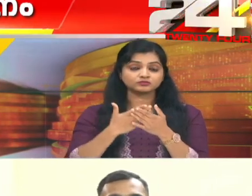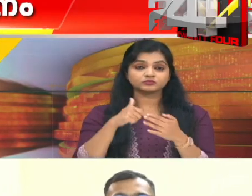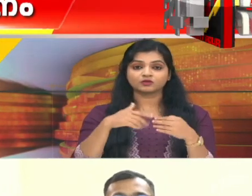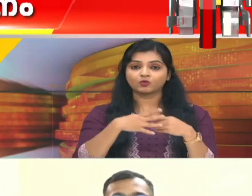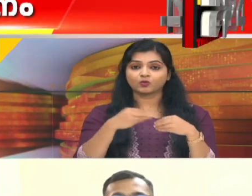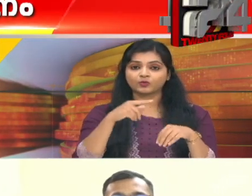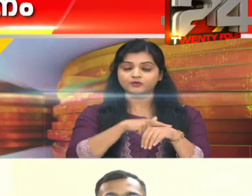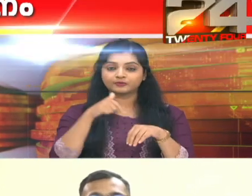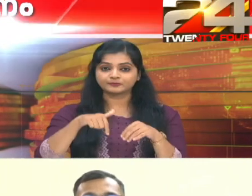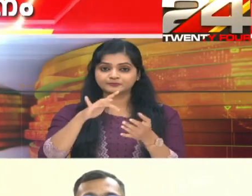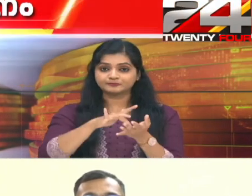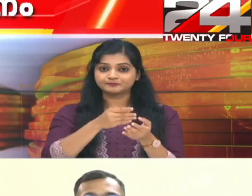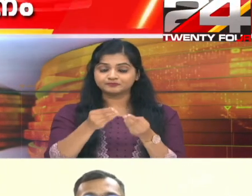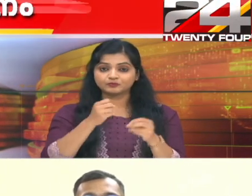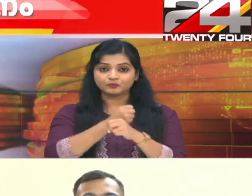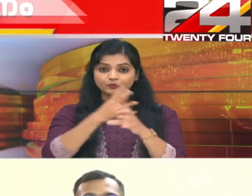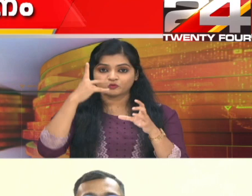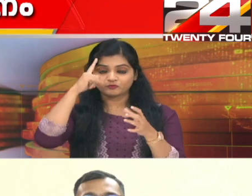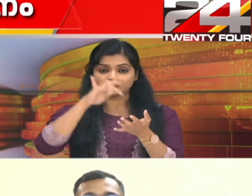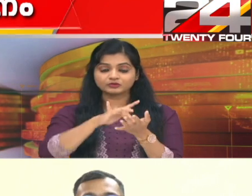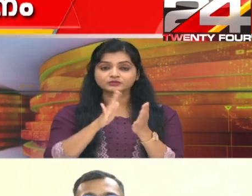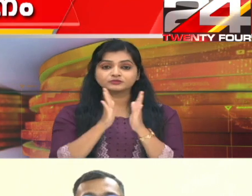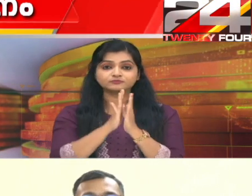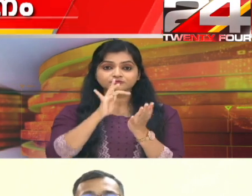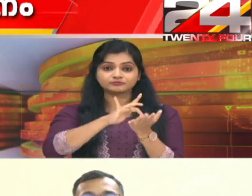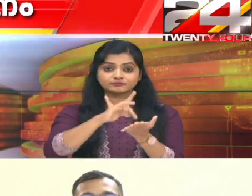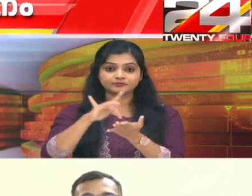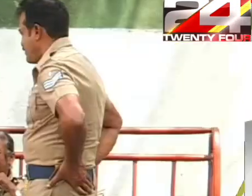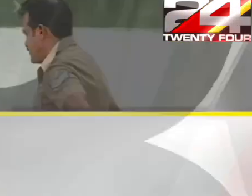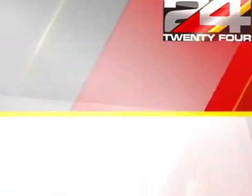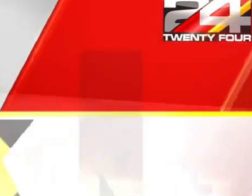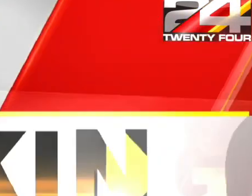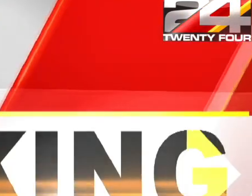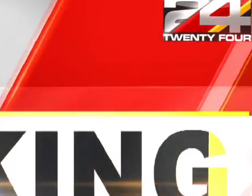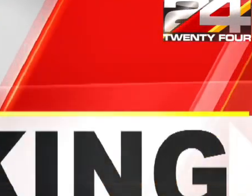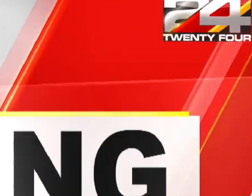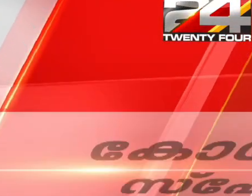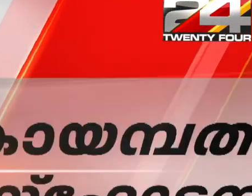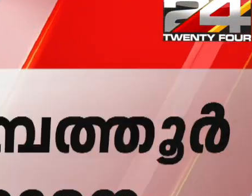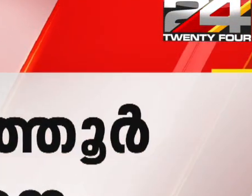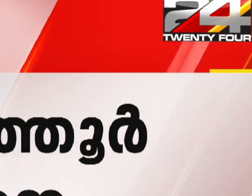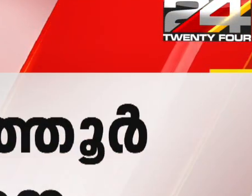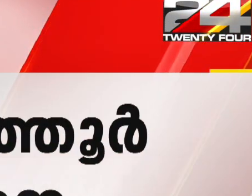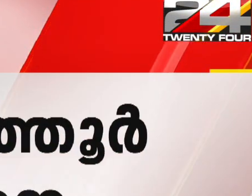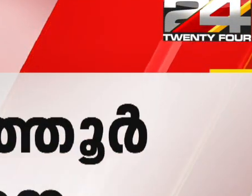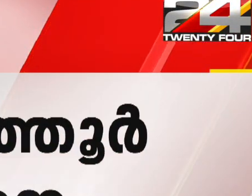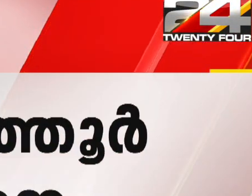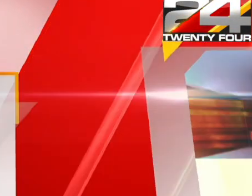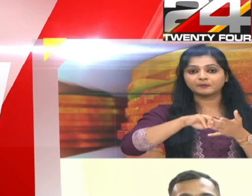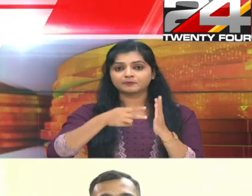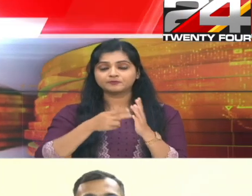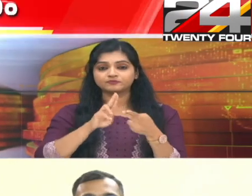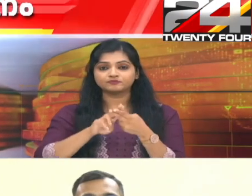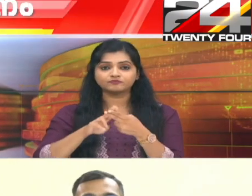പ്രദേശങ്ങൾ അല്ലെങ്കിൽ സ്ഫോടനം ആരാധനാലയങ്ങൾ ലക്ഷ്യമിട്ടുള്ള സ്ഫോടനങ്ങൾക്ക് കൃത്യമായ ആസൂത്രണം ഉണ്ടായിരുന്നു എന്ന് തന്നെയാണ്